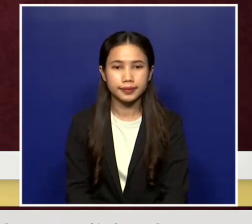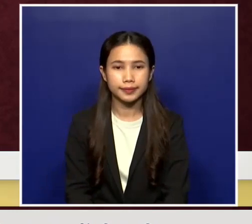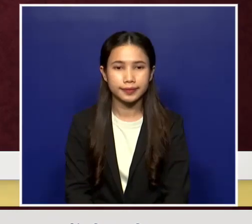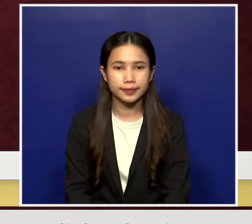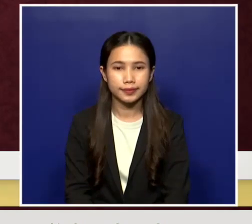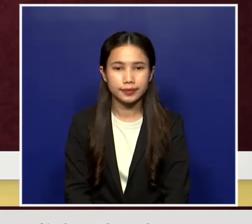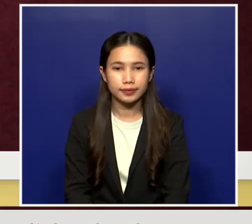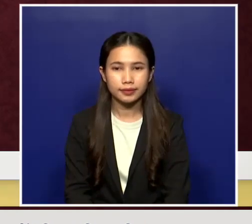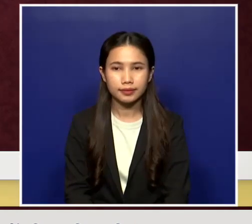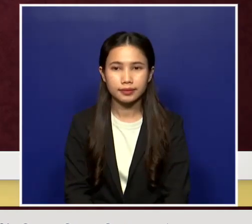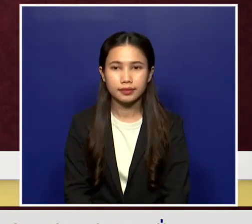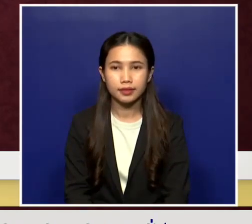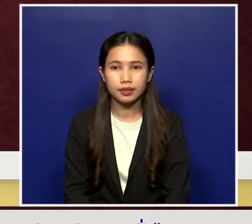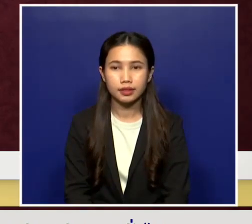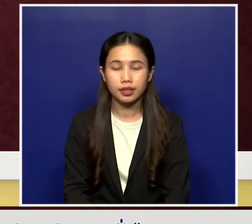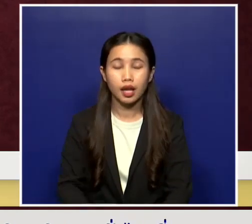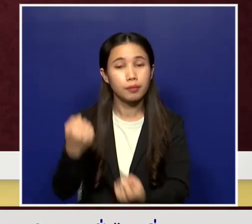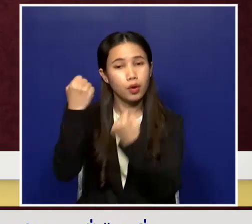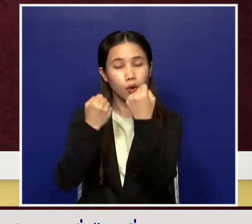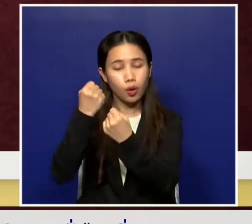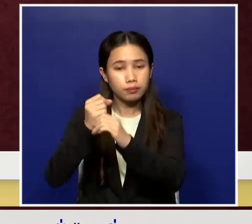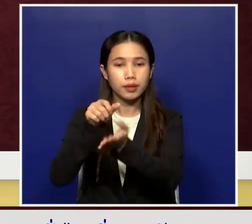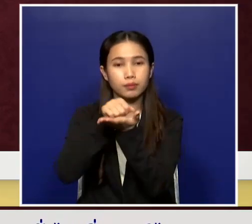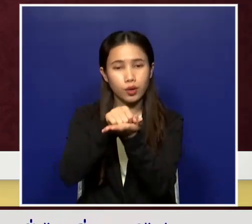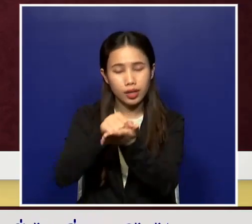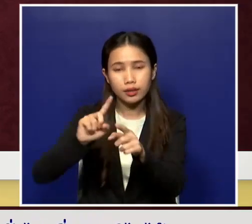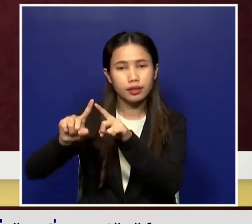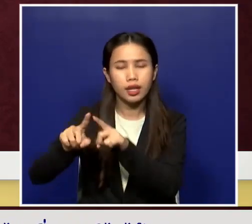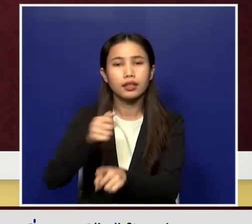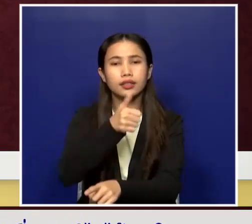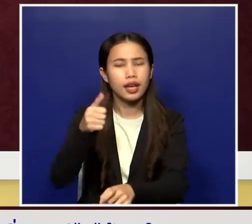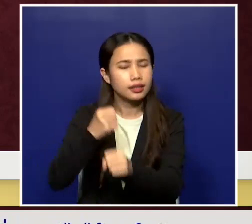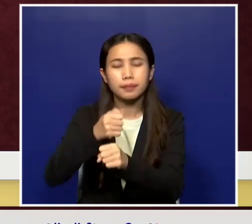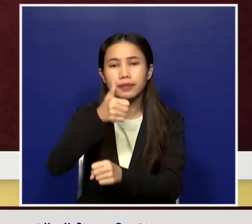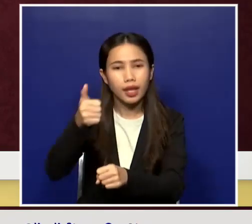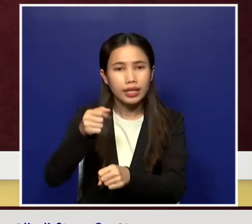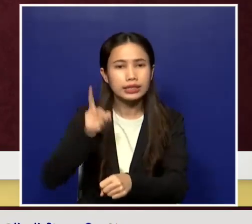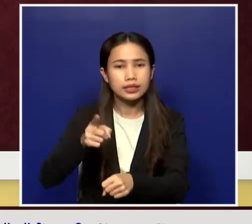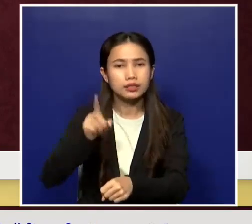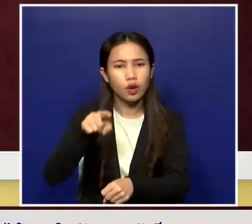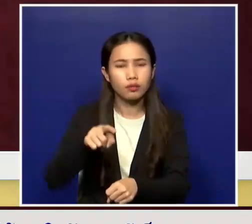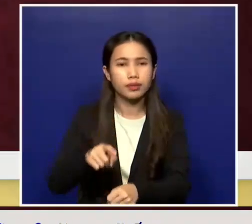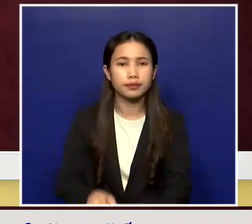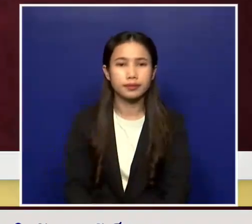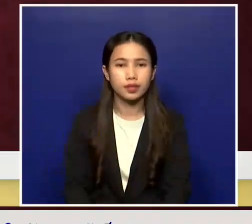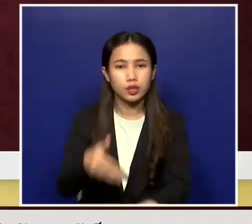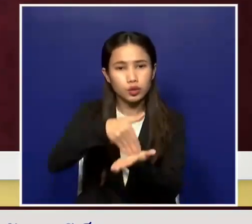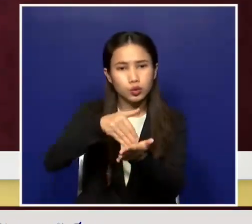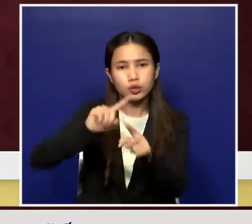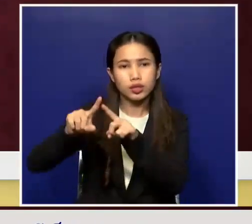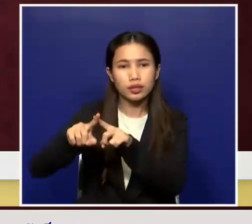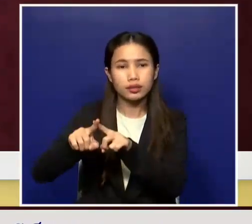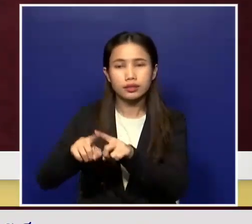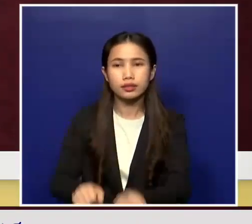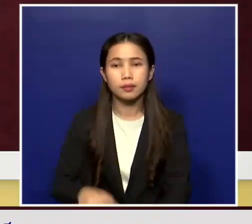ป็นเรื่องของอะไรครับโมบายเซอร์วิสก็ได้แมนเทนแนนซ์อะไรต่างๆมันทำได้หมดเลยไม่จำเป็นต้องมี10ศูนย์คนที่มี10ศูนย์คือ